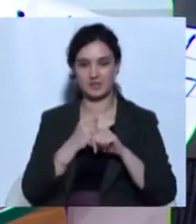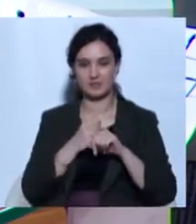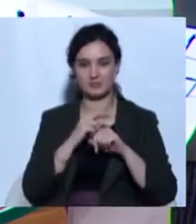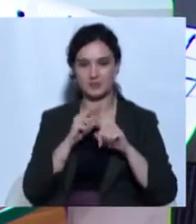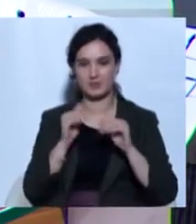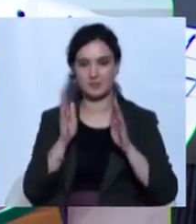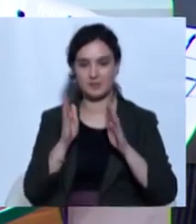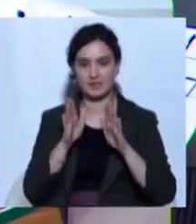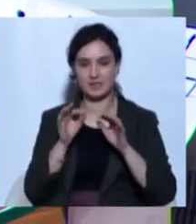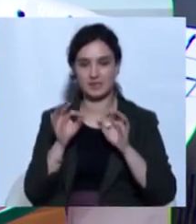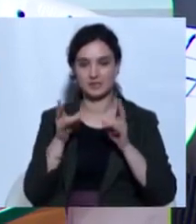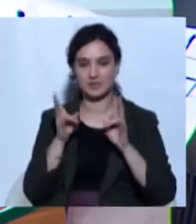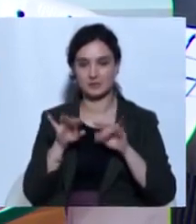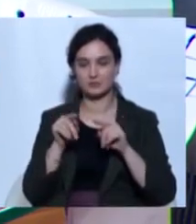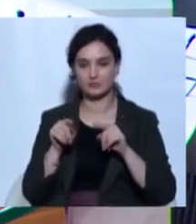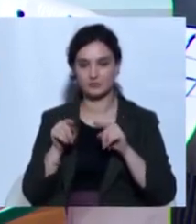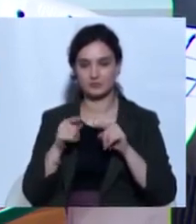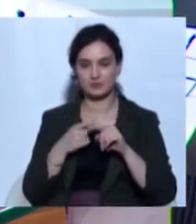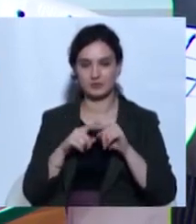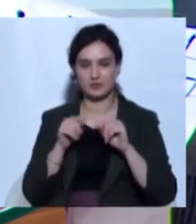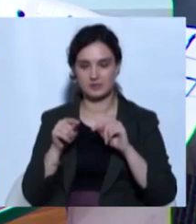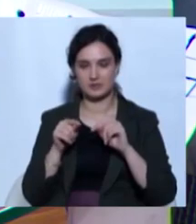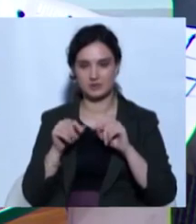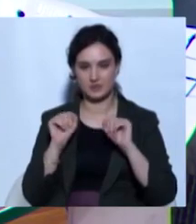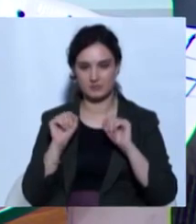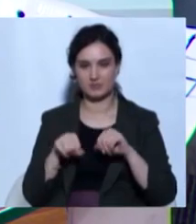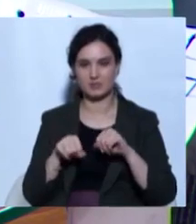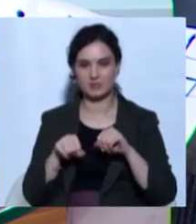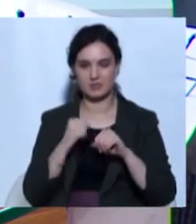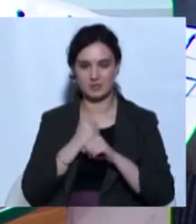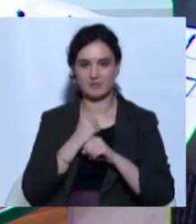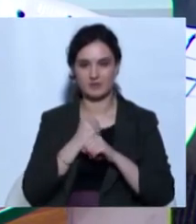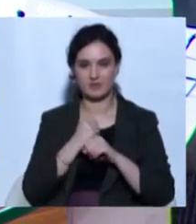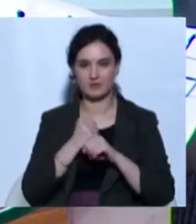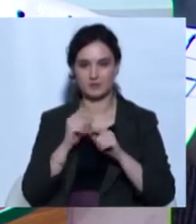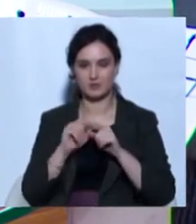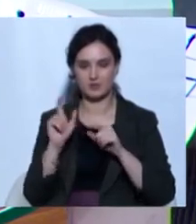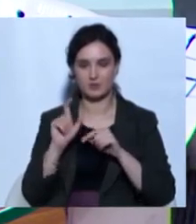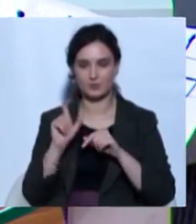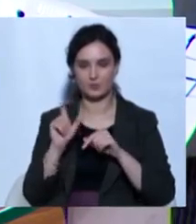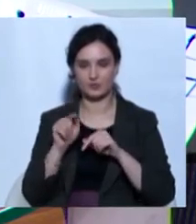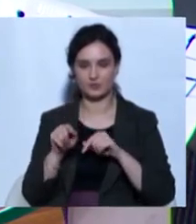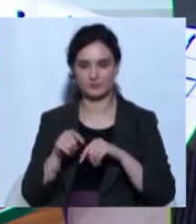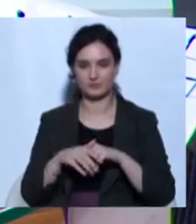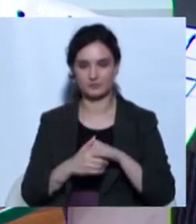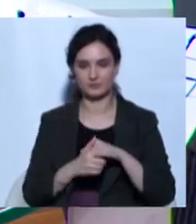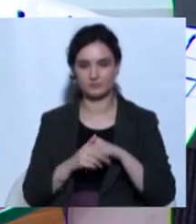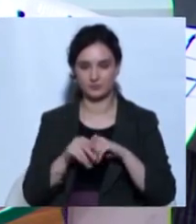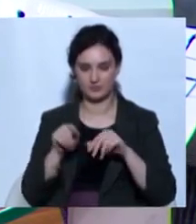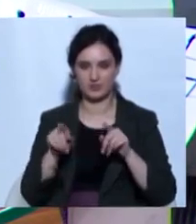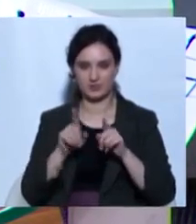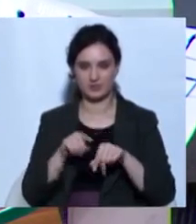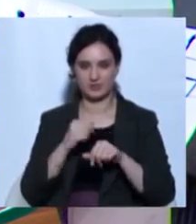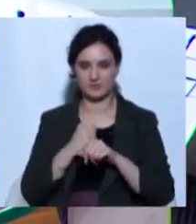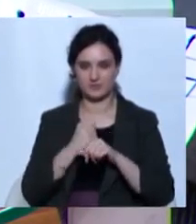ეგ პატარა რო დამრჩა, ეს შემიძლია გავაკეთო ესეთი ლურჩი და აქაც ეს.